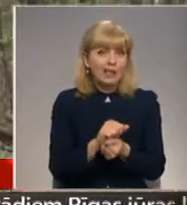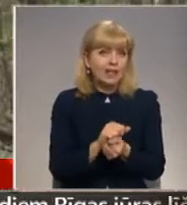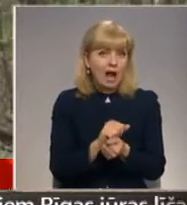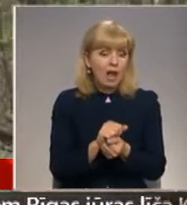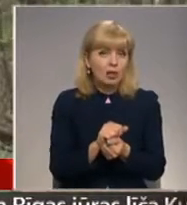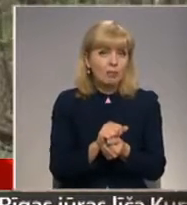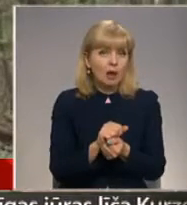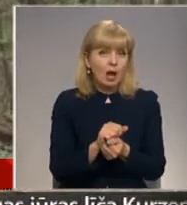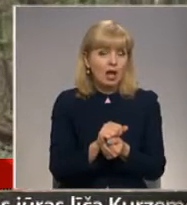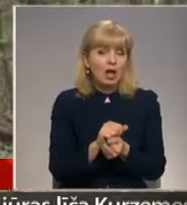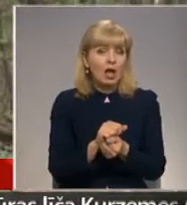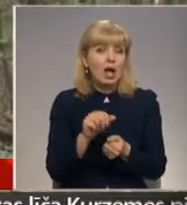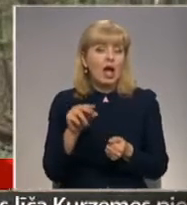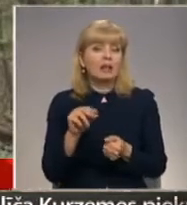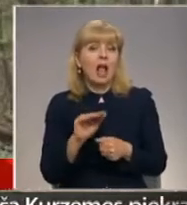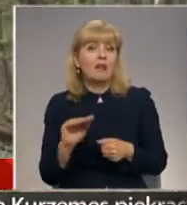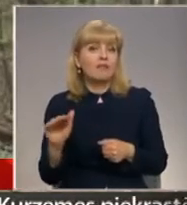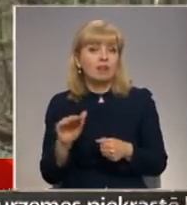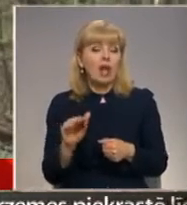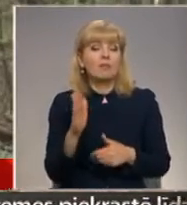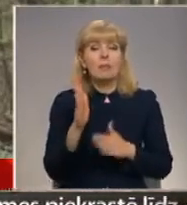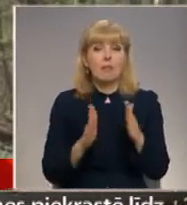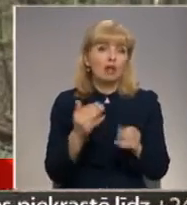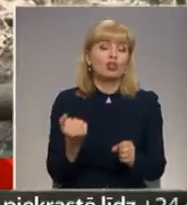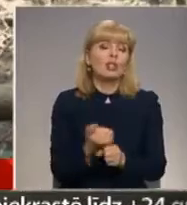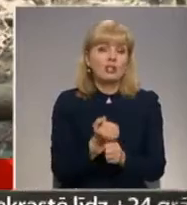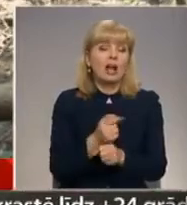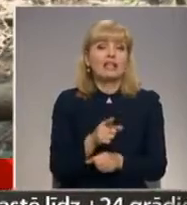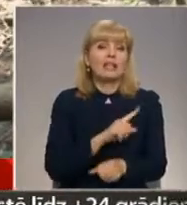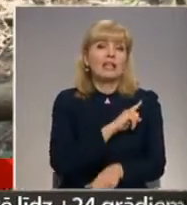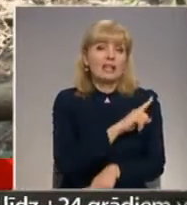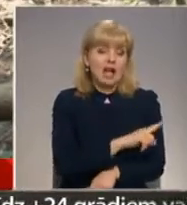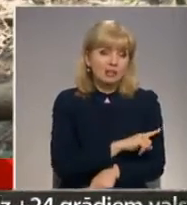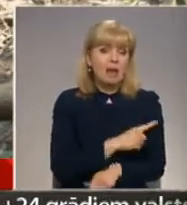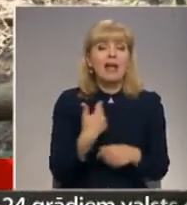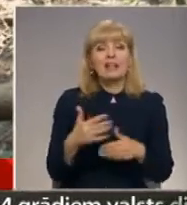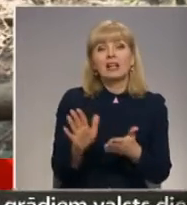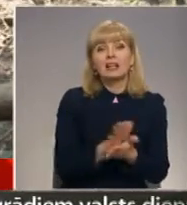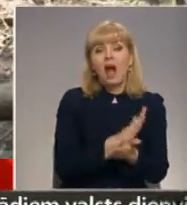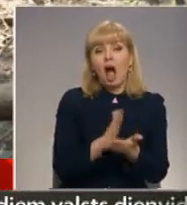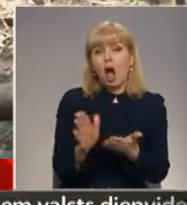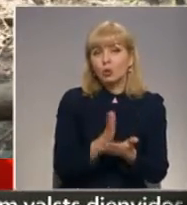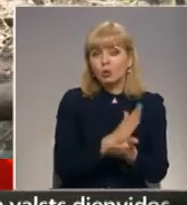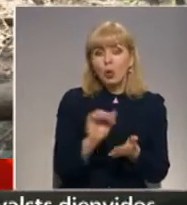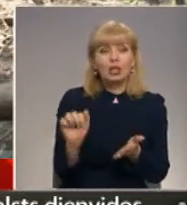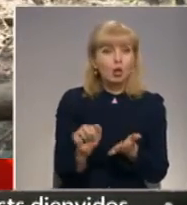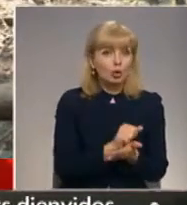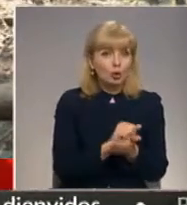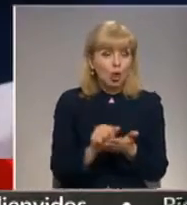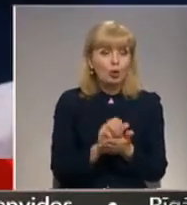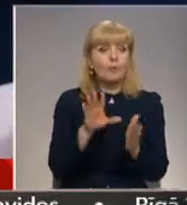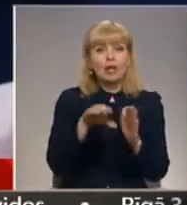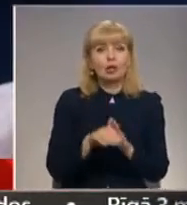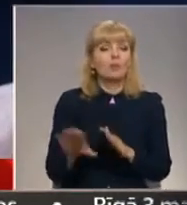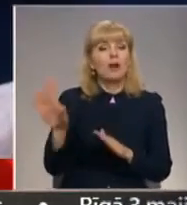tad patiesībā, nu, arī mežstrāde ir iespējama. Šobrīd tiks kārtoti dokumenti, lai Beitānu pilskalnu iekļautu